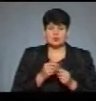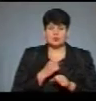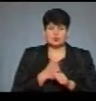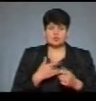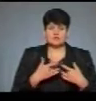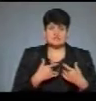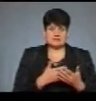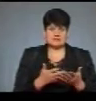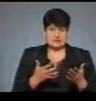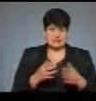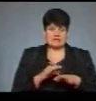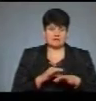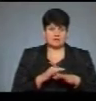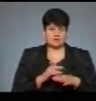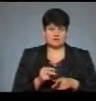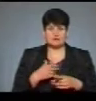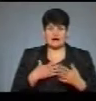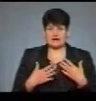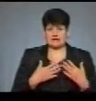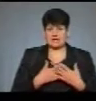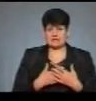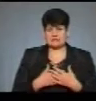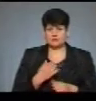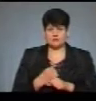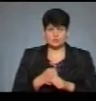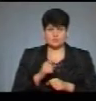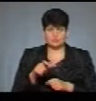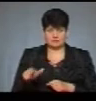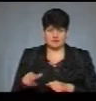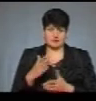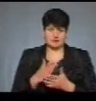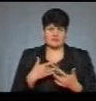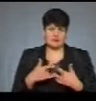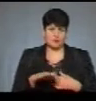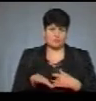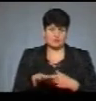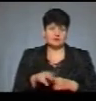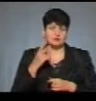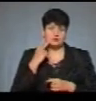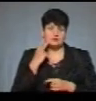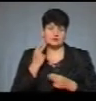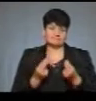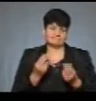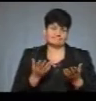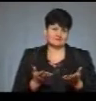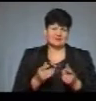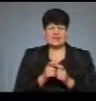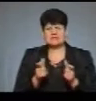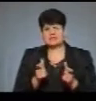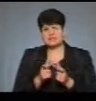за рахунок роботи ведучих, ми активно працюємо з публікою, яка знаходиться на театральному майдані, і постійно розігруємо